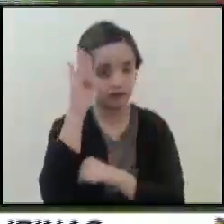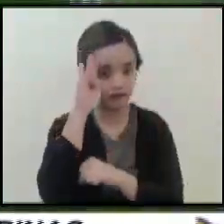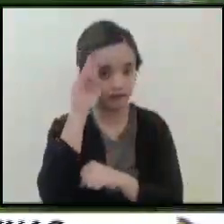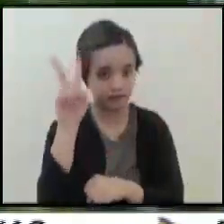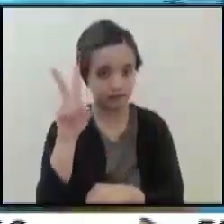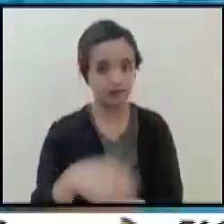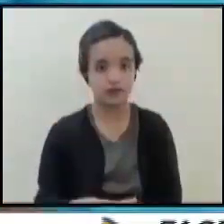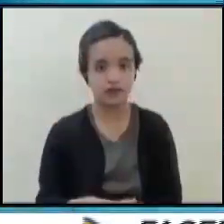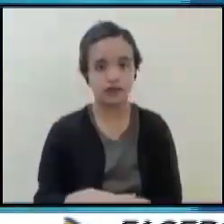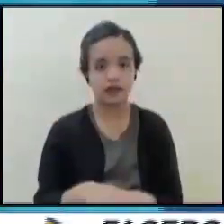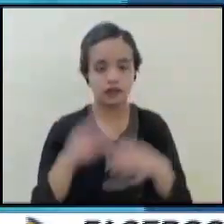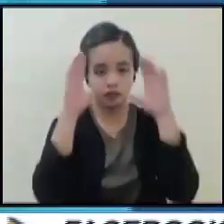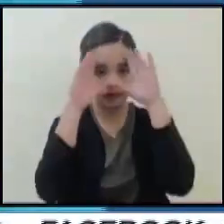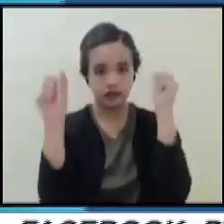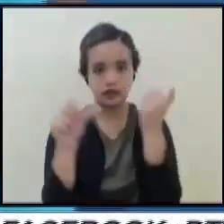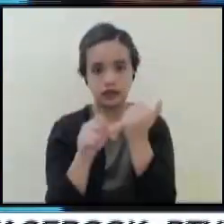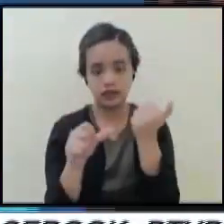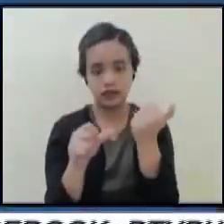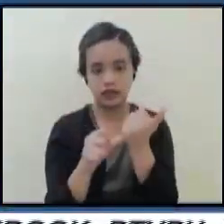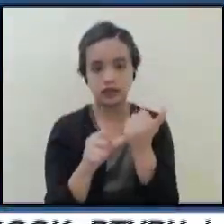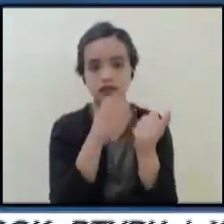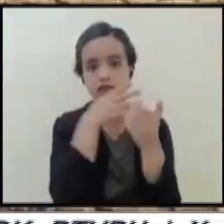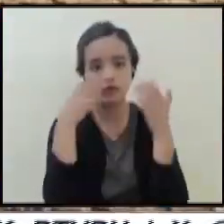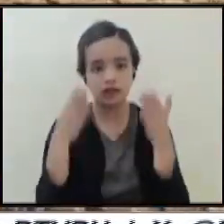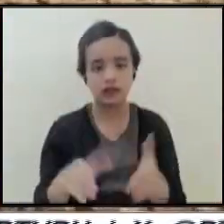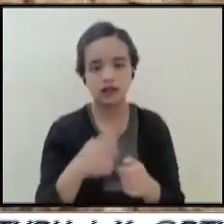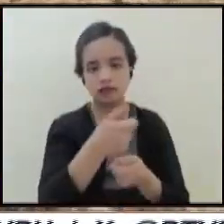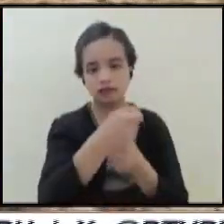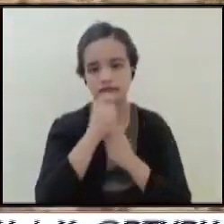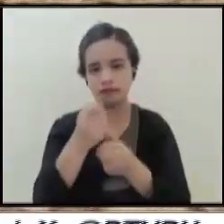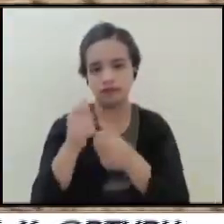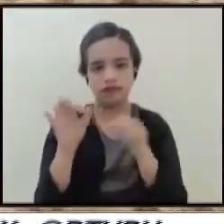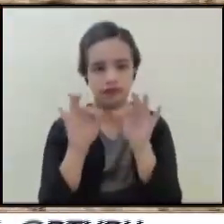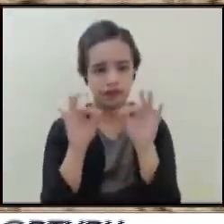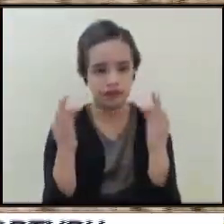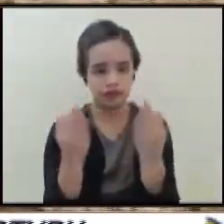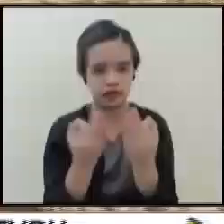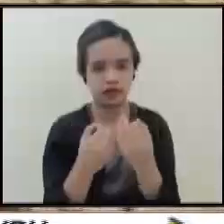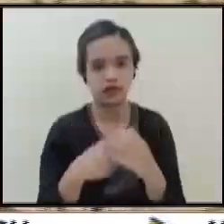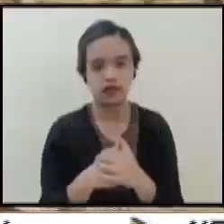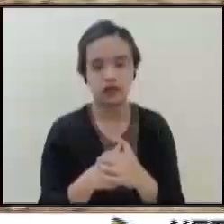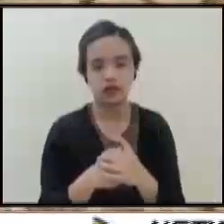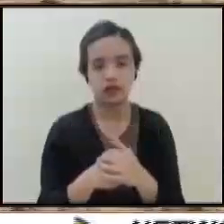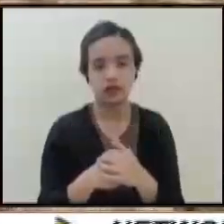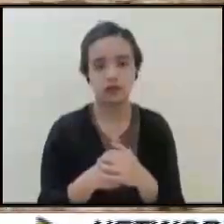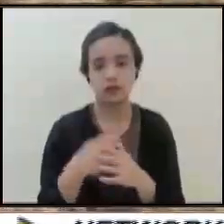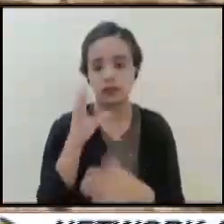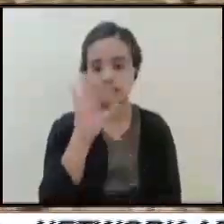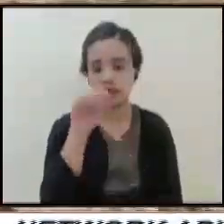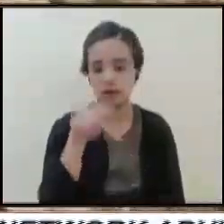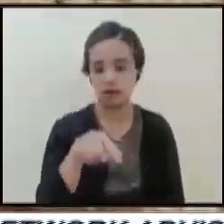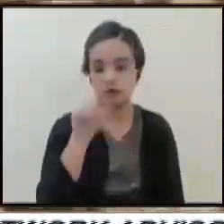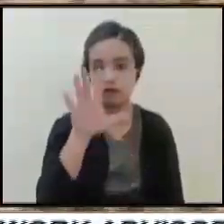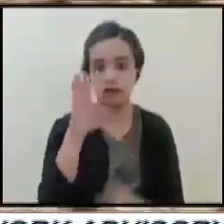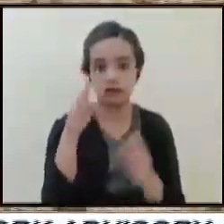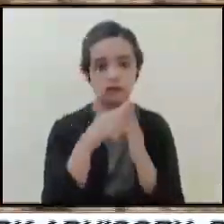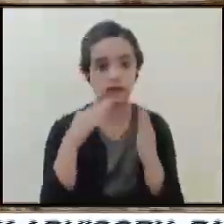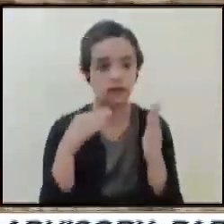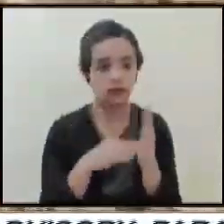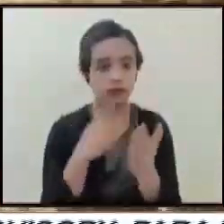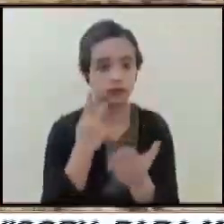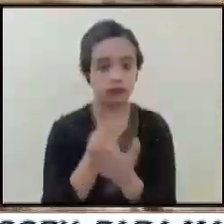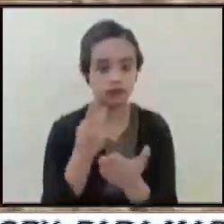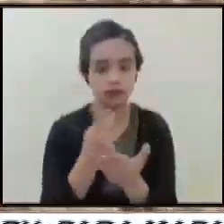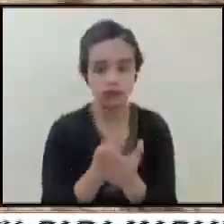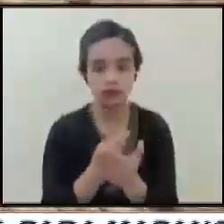Presidential Assistance to Farmers, Fisherfolk and Families. Umabot na sa 9.5 billion pesos ang halaga ng pinsala sa